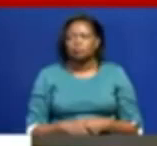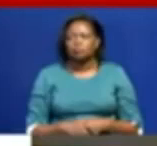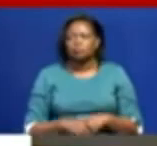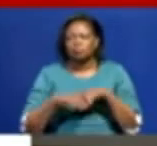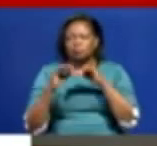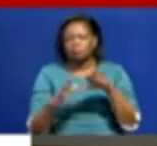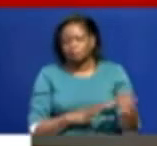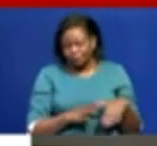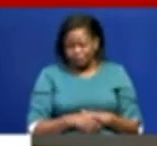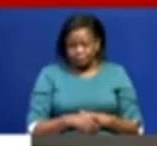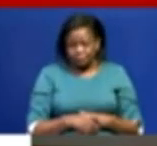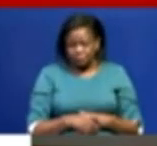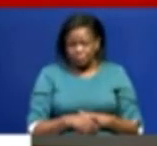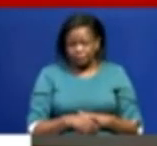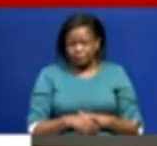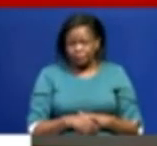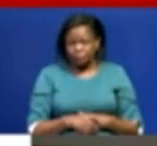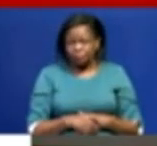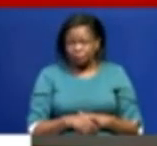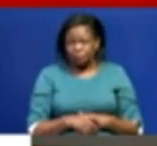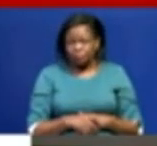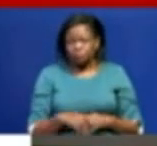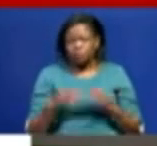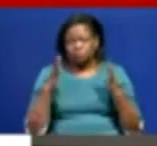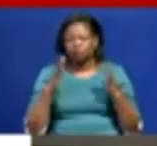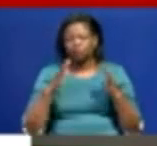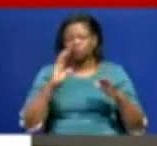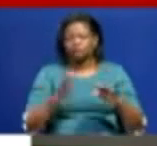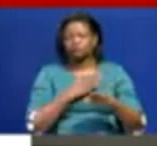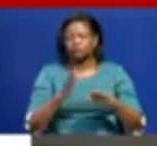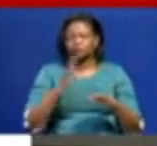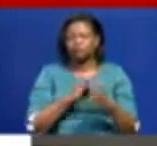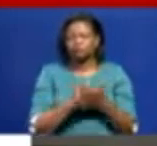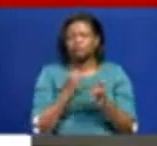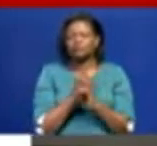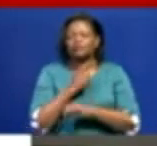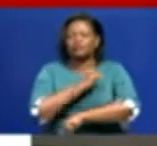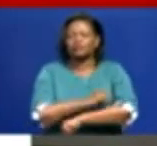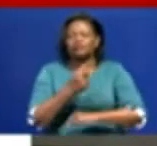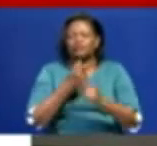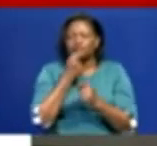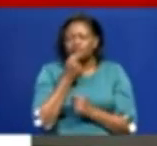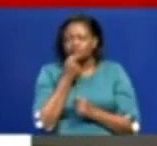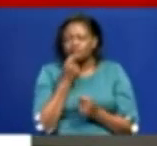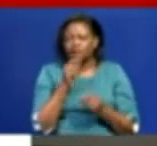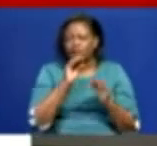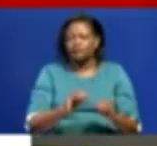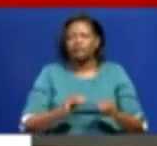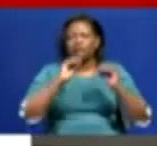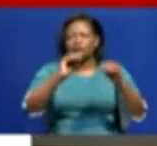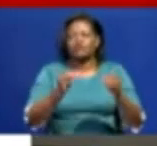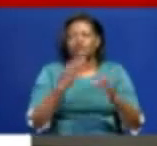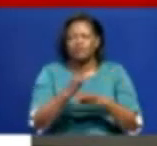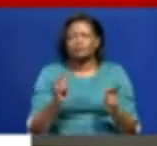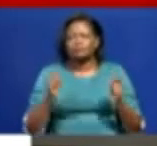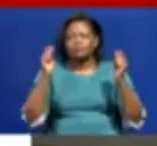Tukisonga mbele mtazamaji, tamasha la muziki iliyoleta pamoja shule zote katika eneo la Nyanza limehairishwa kufuatia